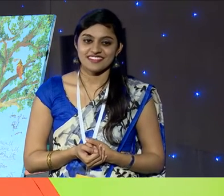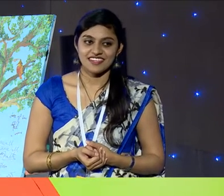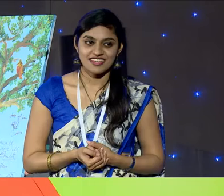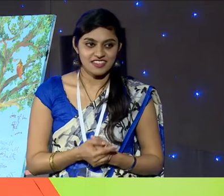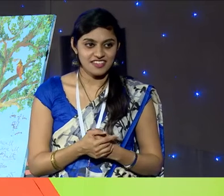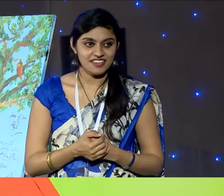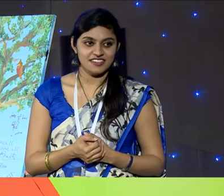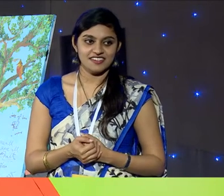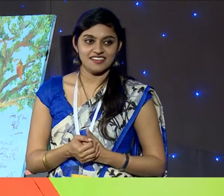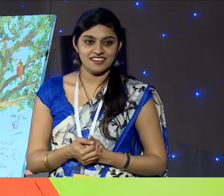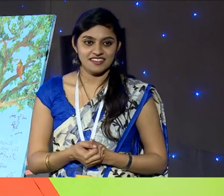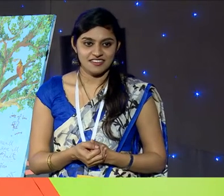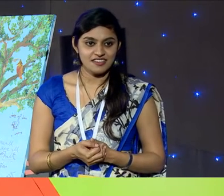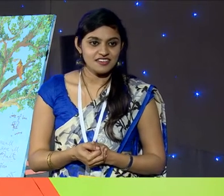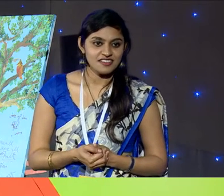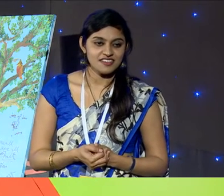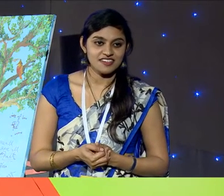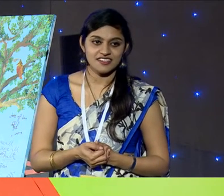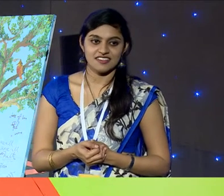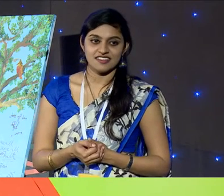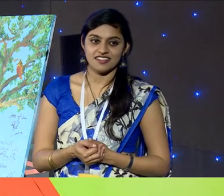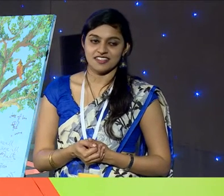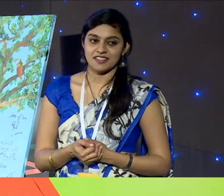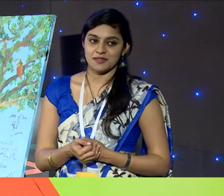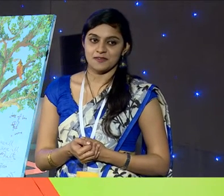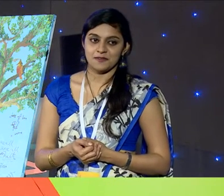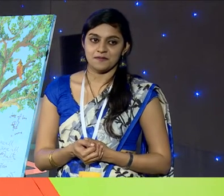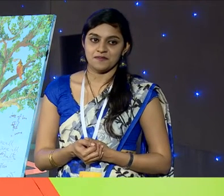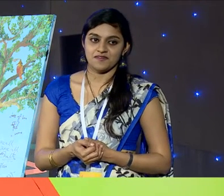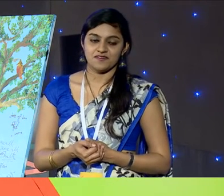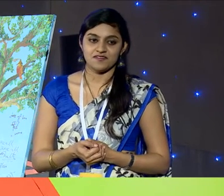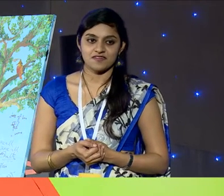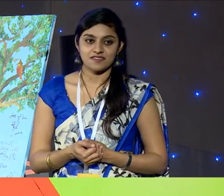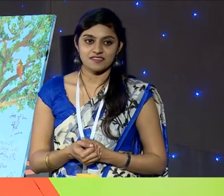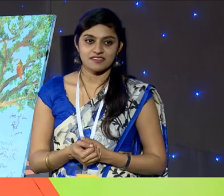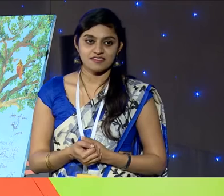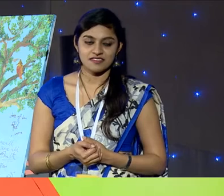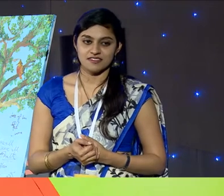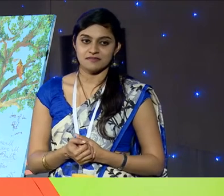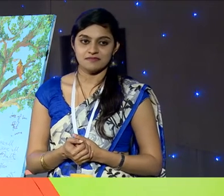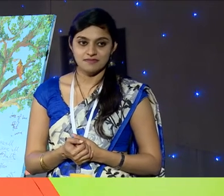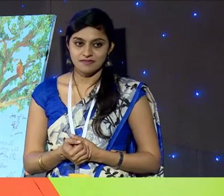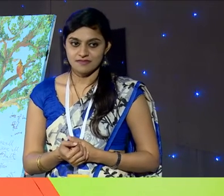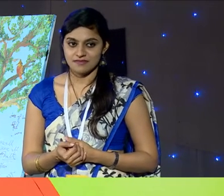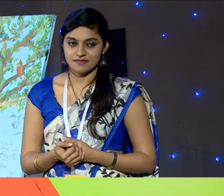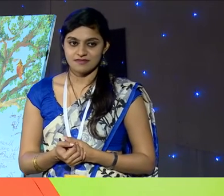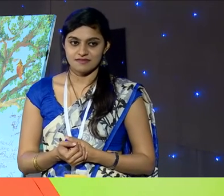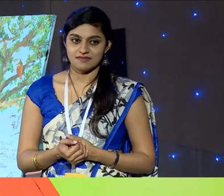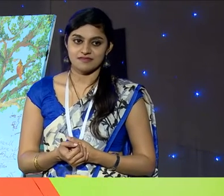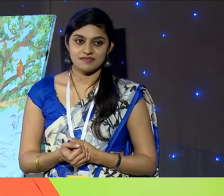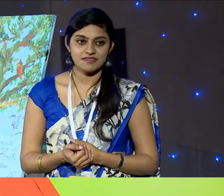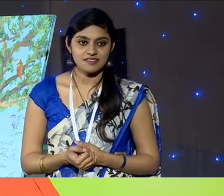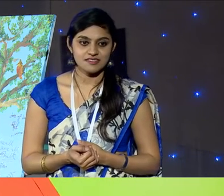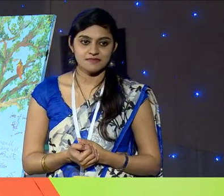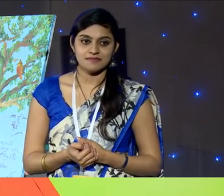बड़ी मुश्किल से पेरेंट्स ने एक नॉर्मल स्कूल में डाला, उन दिनों सर्व शिक्षण अभियान नहीं था, अमर ज्योति नहीं थी, बड़ी मुश्किल से मुझे